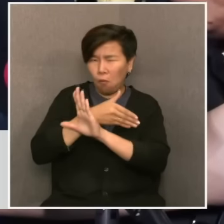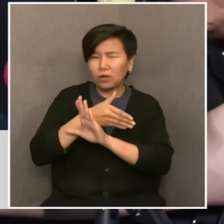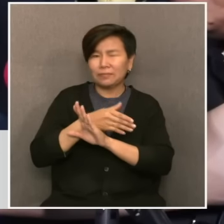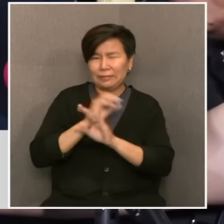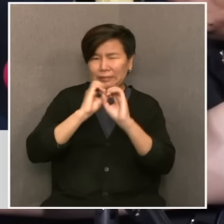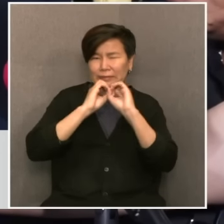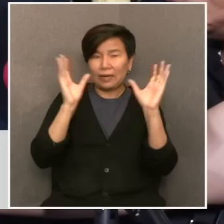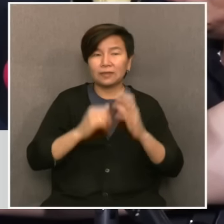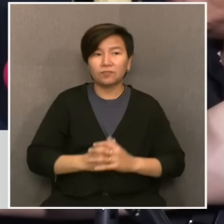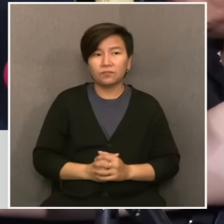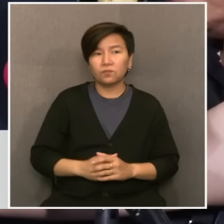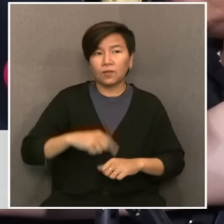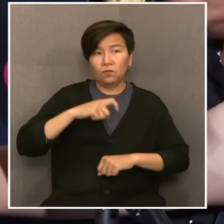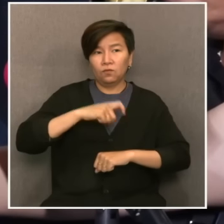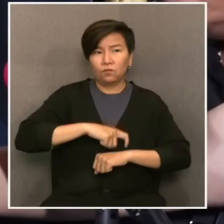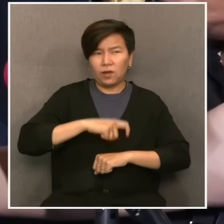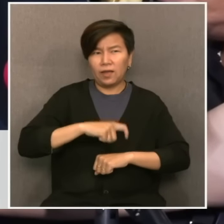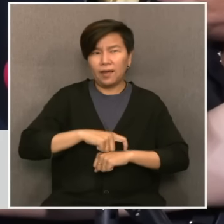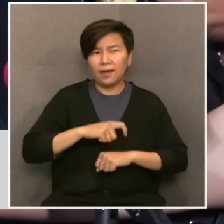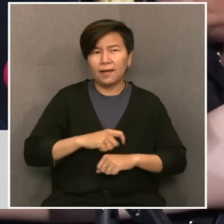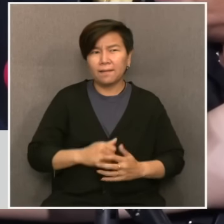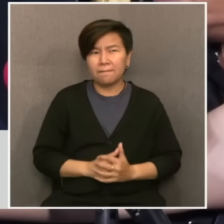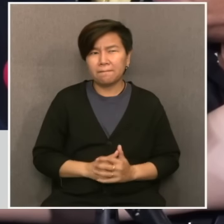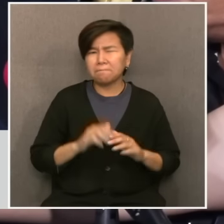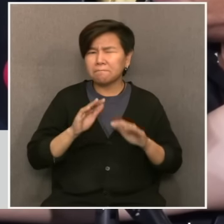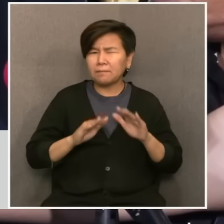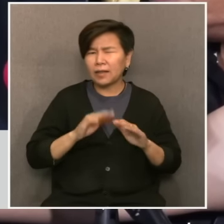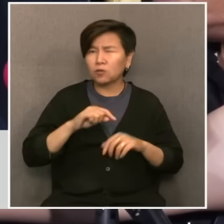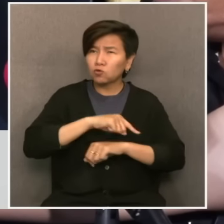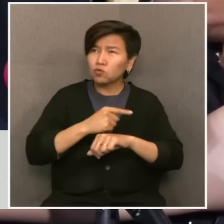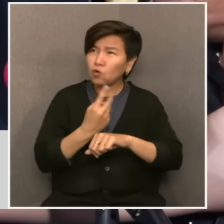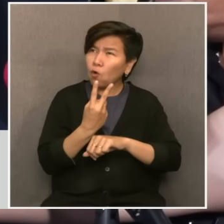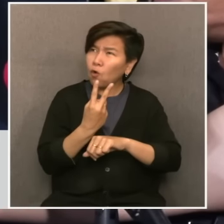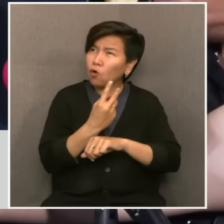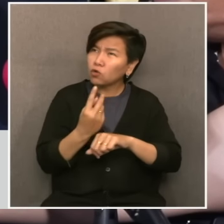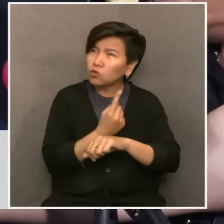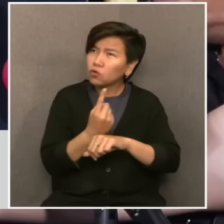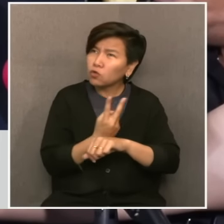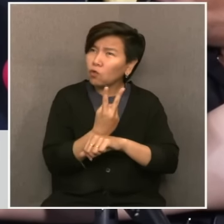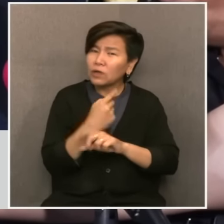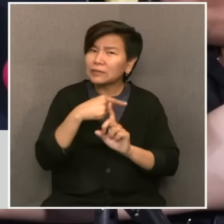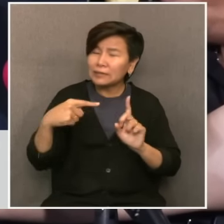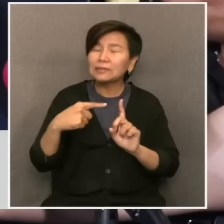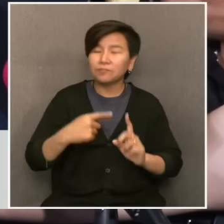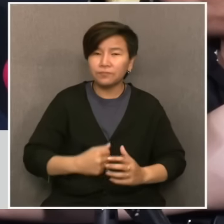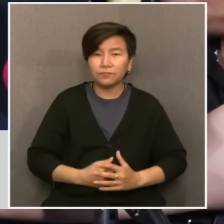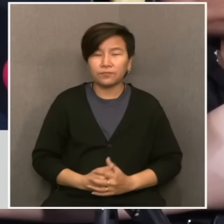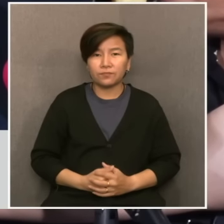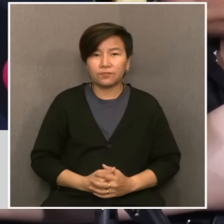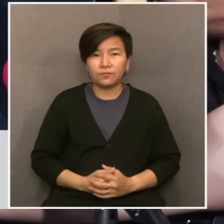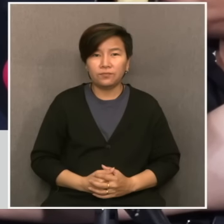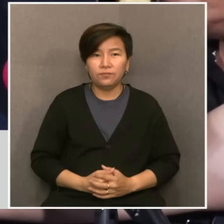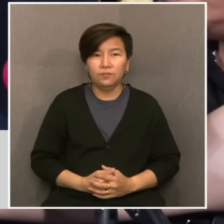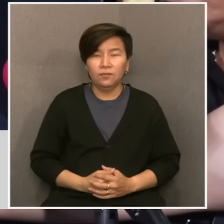ก็คาดว่าจะใช้เวลาประมาณ2ชั่วโมงครึ่งนะครับโดยหลักนะฮะแล้วหลังจากนั้นเนี่ยก็จ